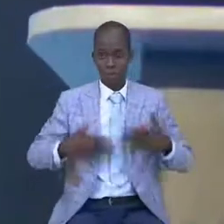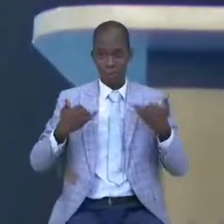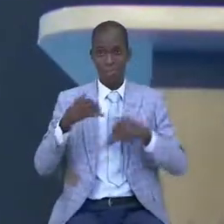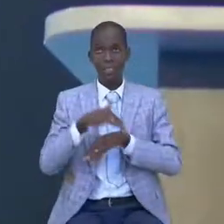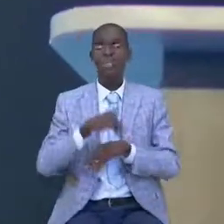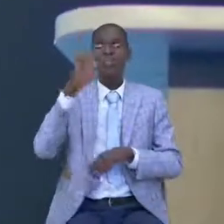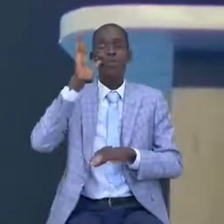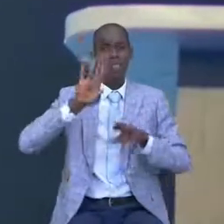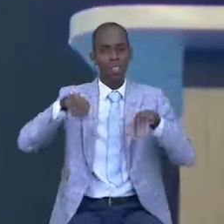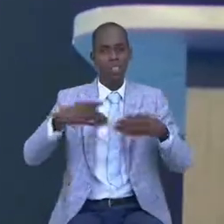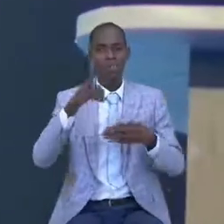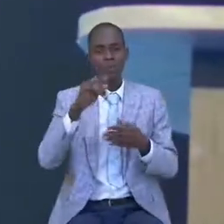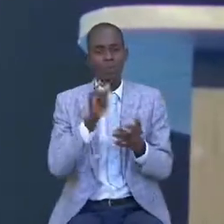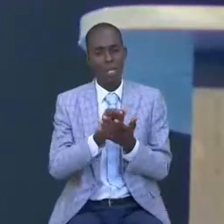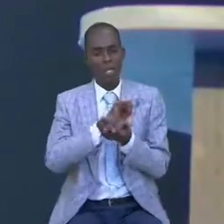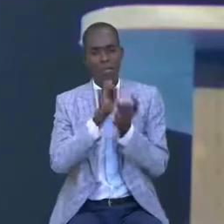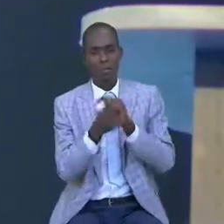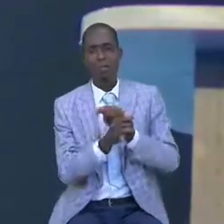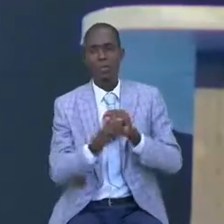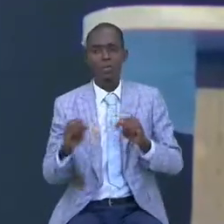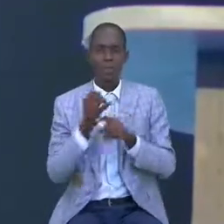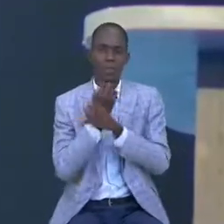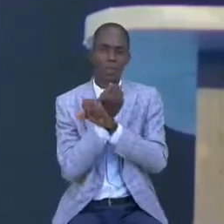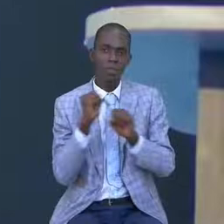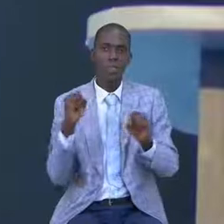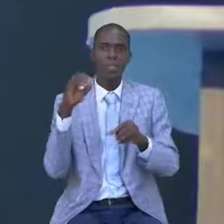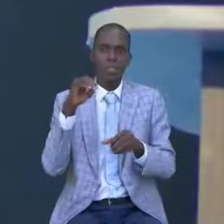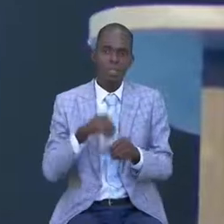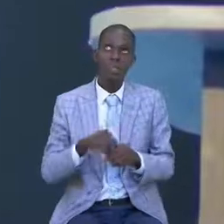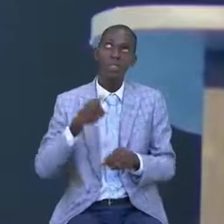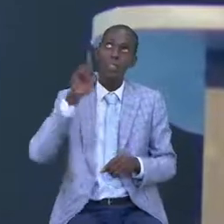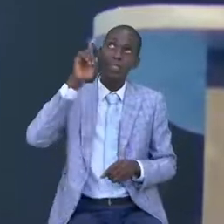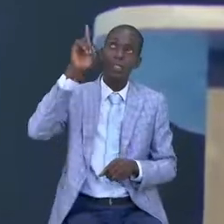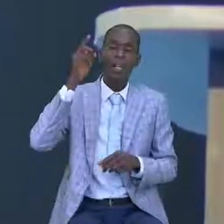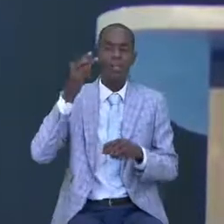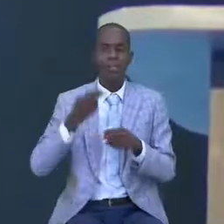viendra dans ta vie ce soir. Il te donnera le salut